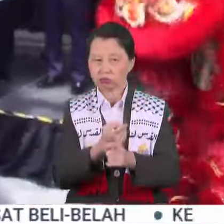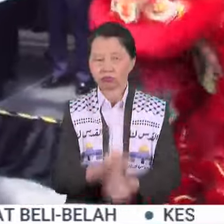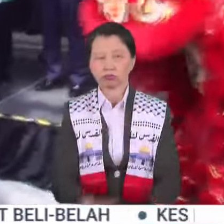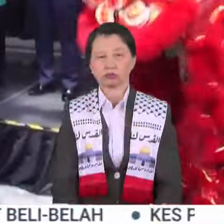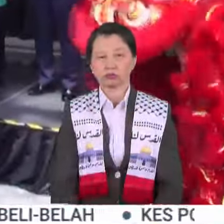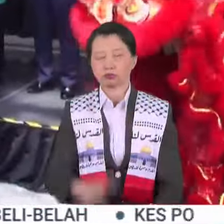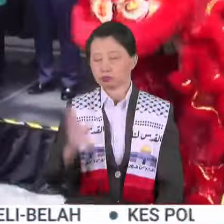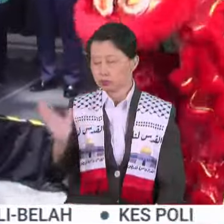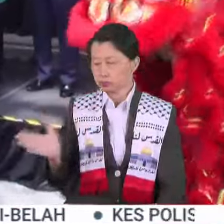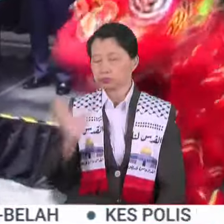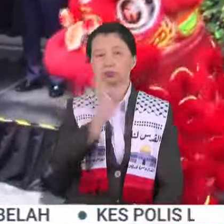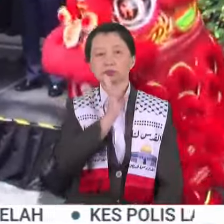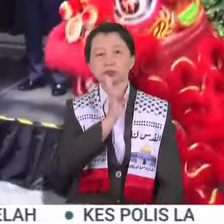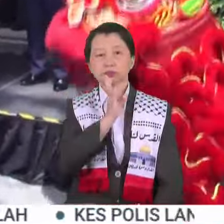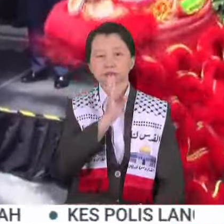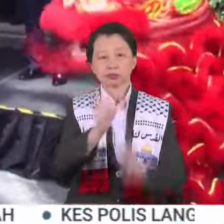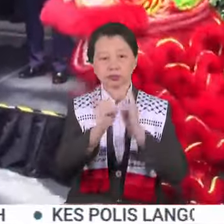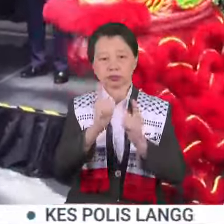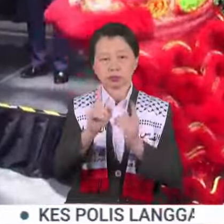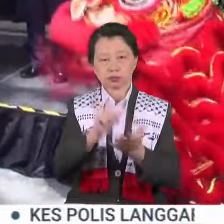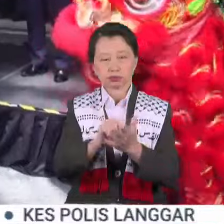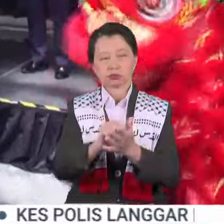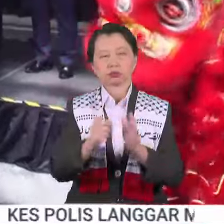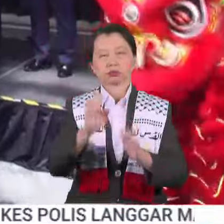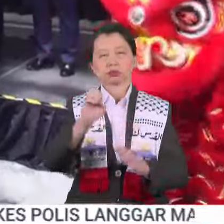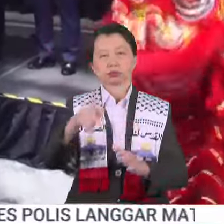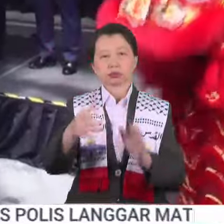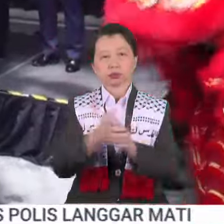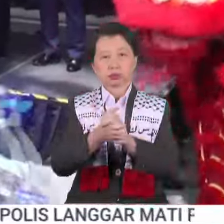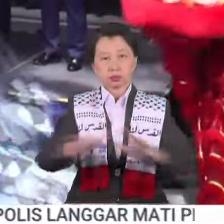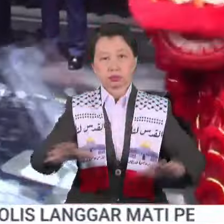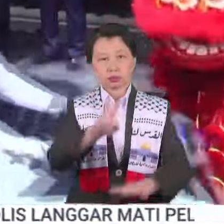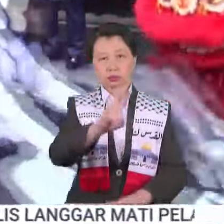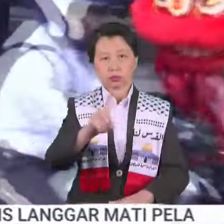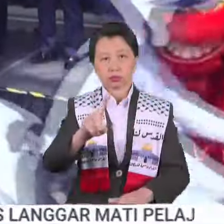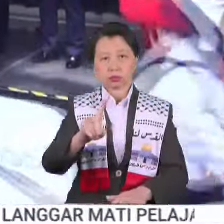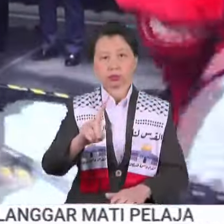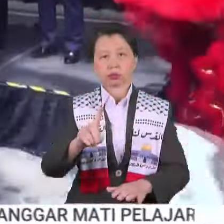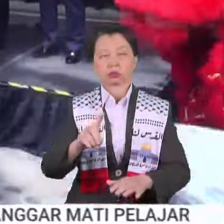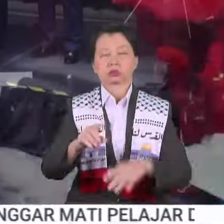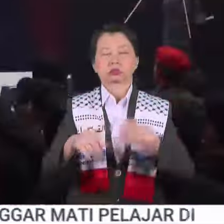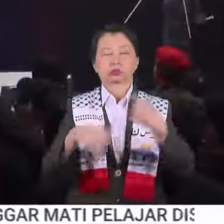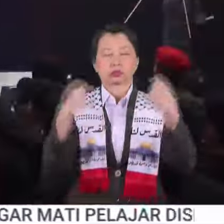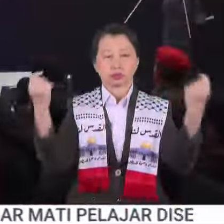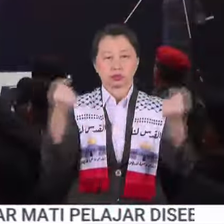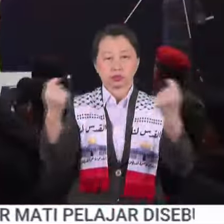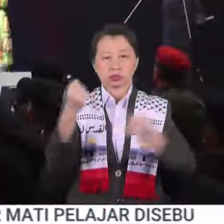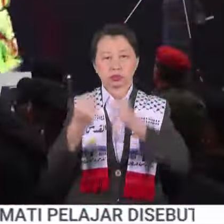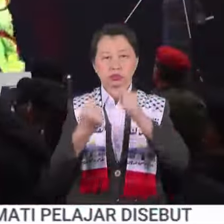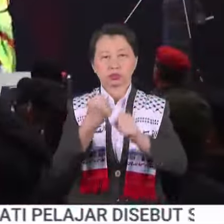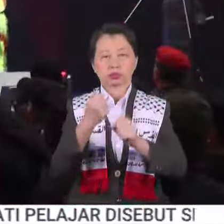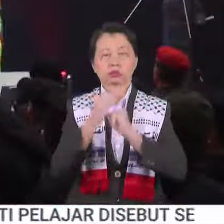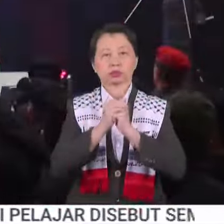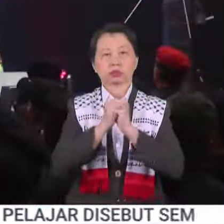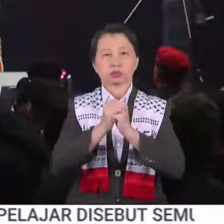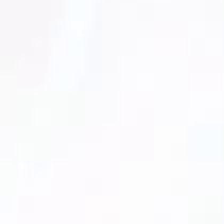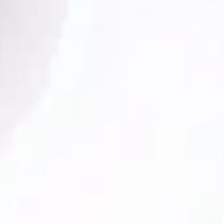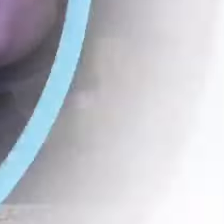perbetulan. Beliau menyatakannya dalam sidang media pelancaran UPS Selamat ke-21 sempena Tahun Baru Cina di Petaling Jaya.